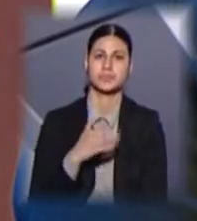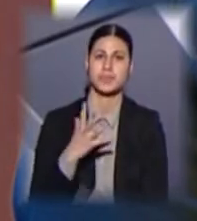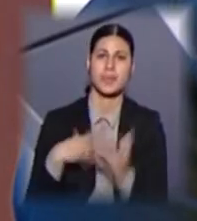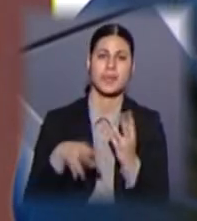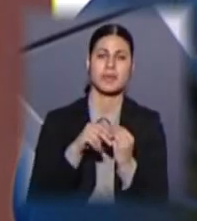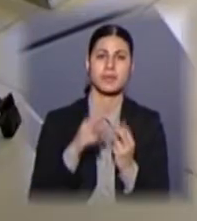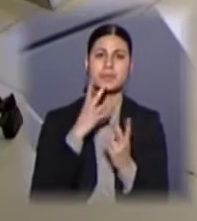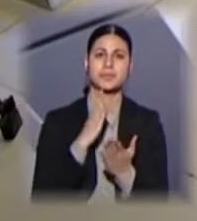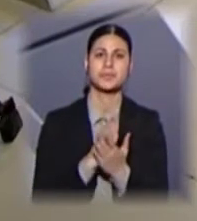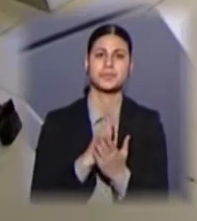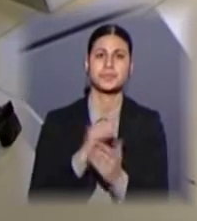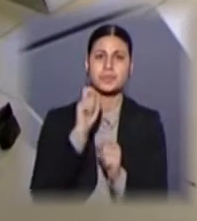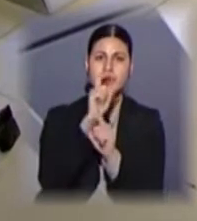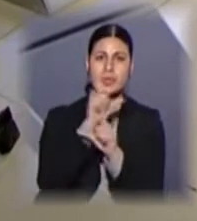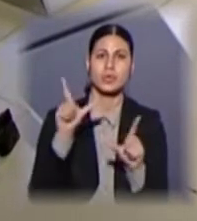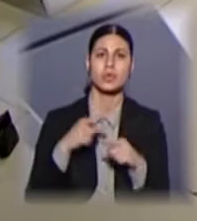იწვევს სასკოლო